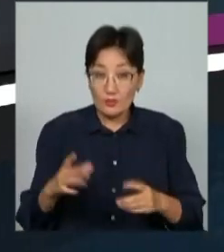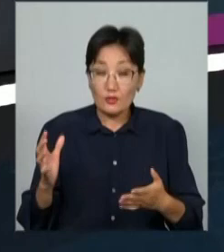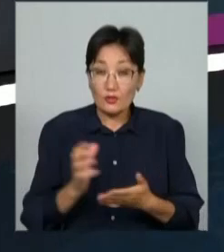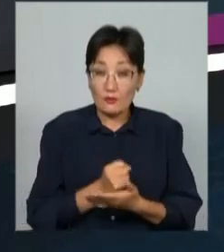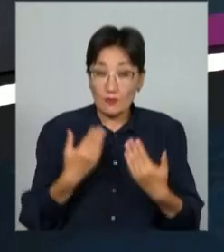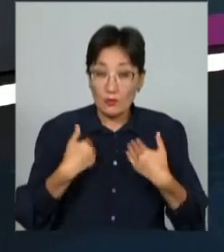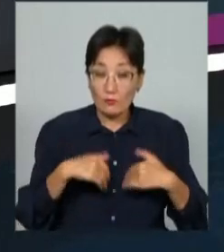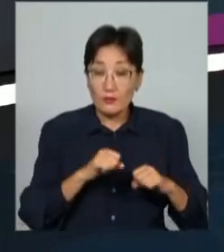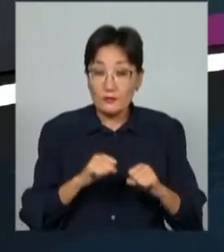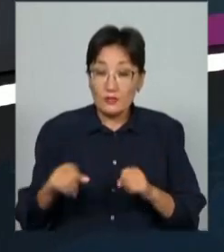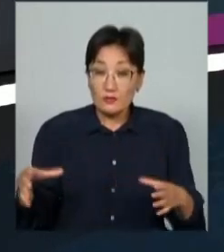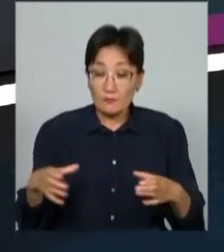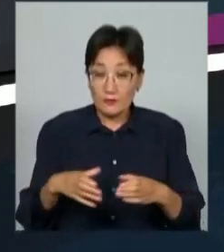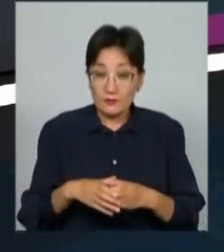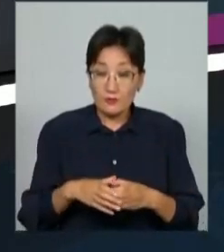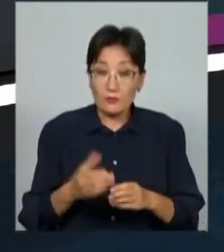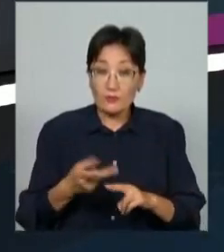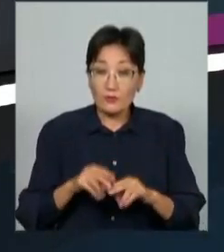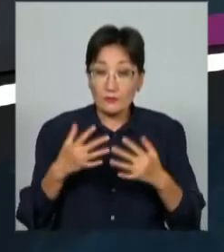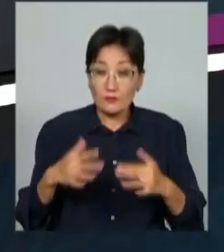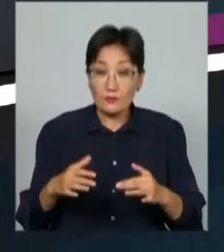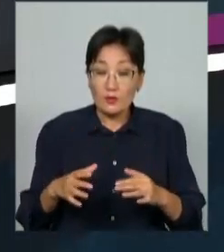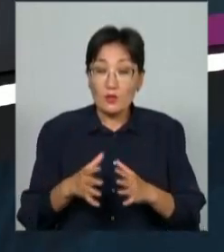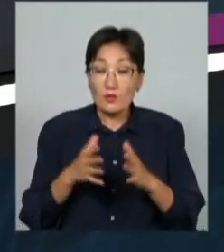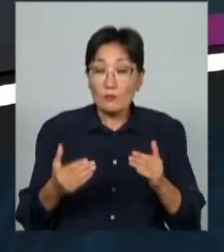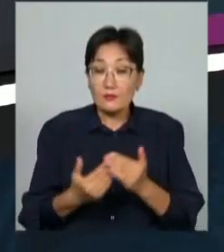Добьемся коллективного иммунитета вместе. На этом все. Еще